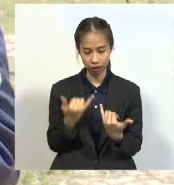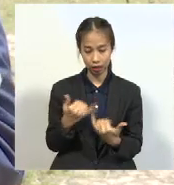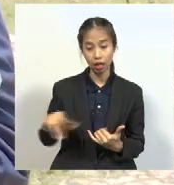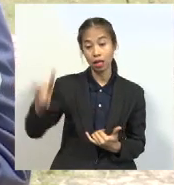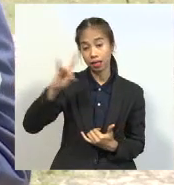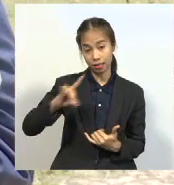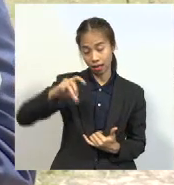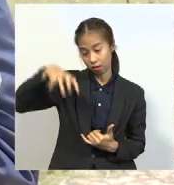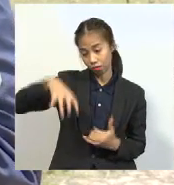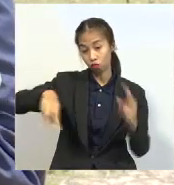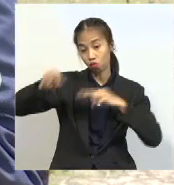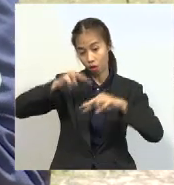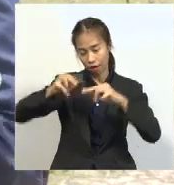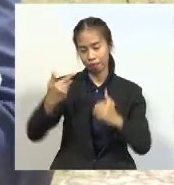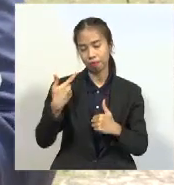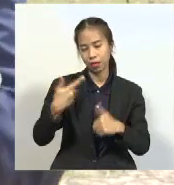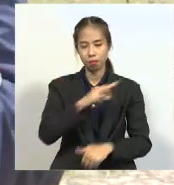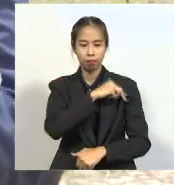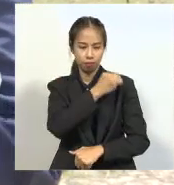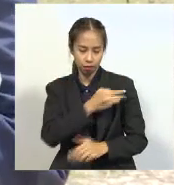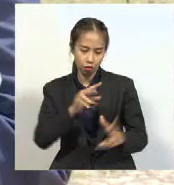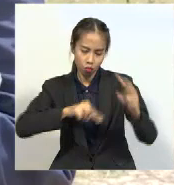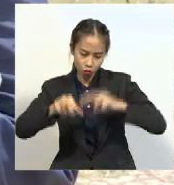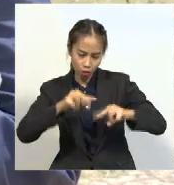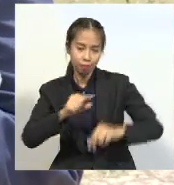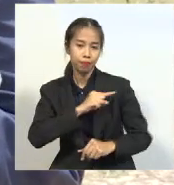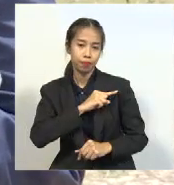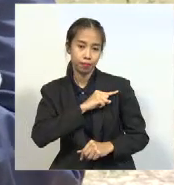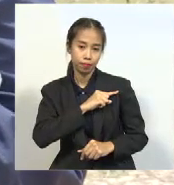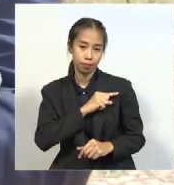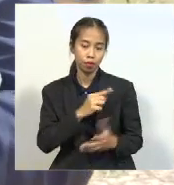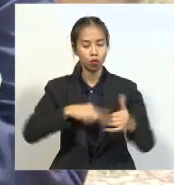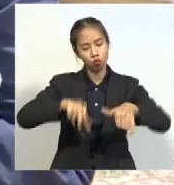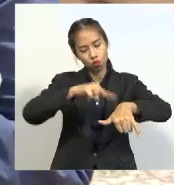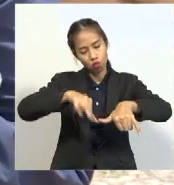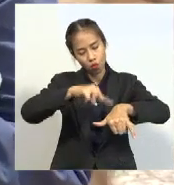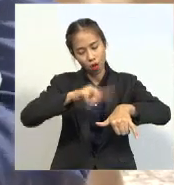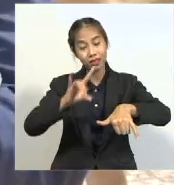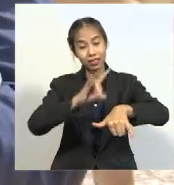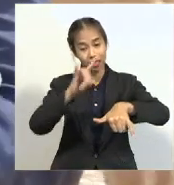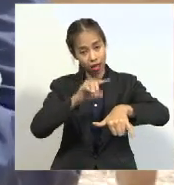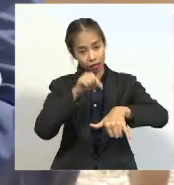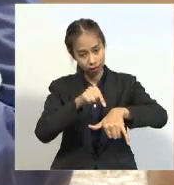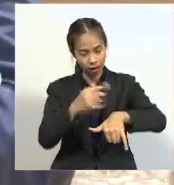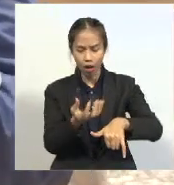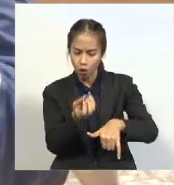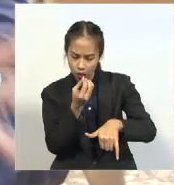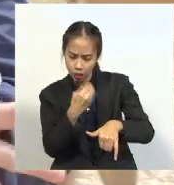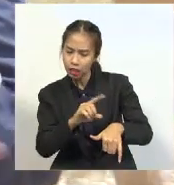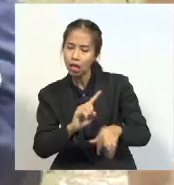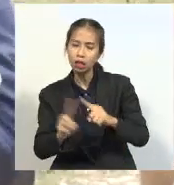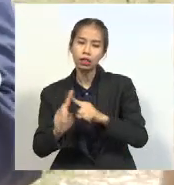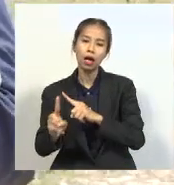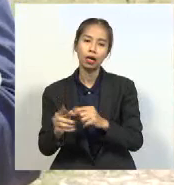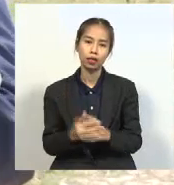วัดอุบลราชธานีก็จะมีเจ้าหน้าที่ในการเข้ามารับผิดชอบในเรื่องของการดูสุขภาพของสัตว์แล้วก็เรื่องของอาหารการกินของสัตว์บนนี้ด้ว